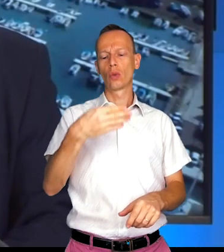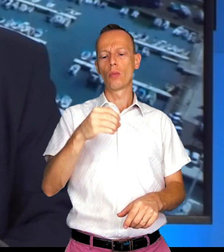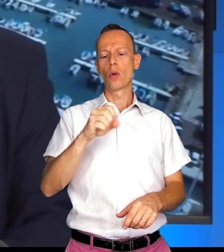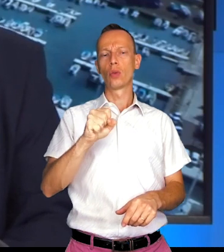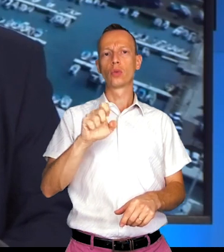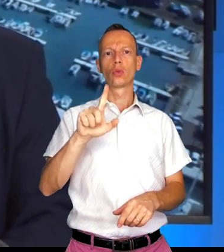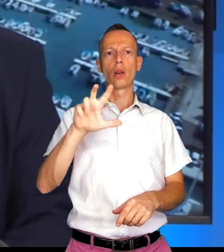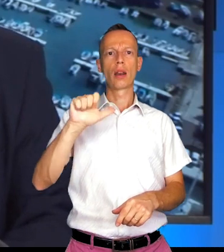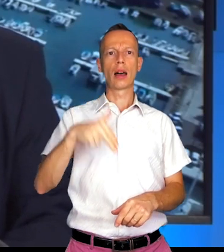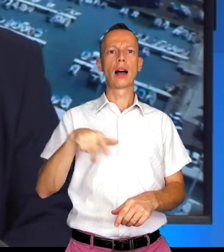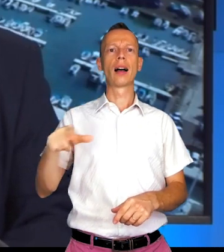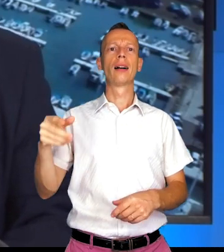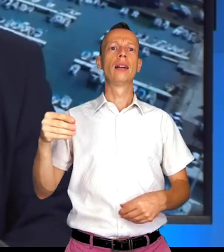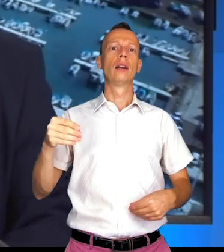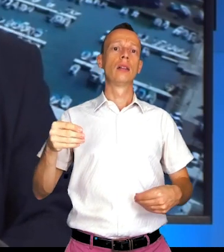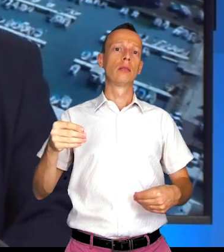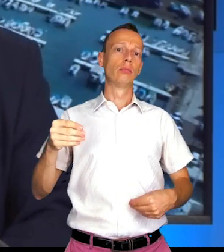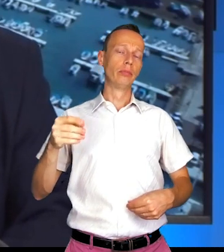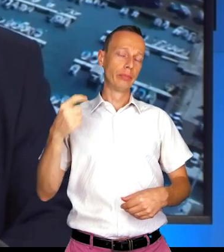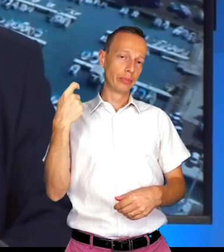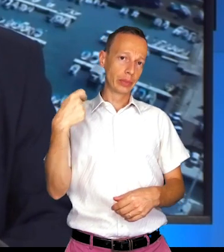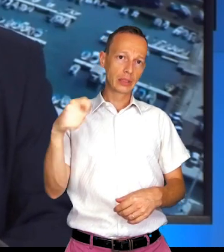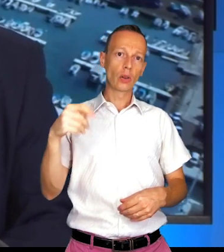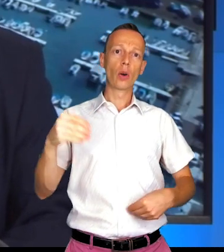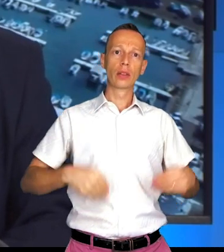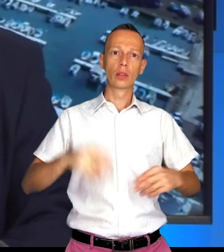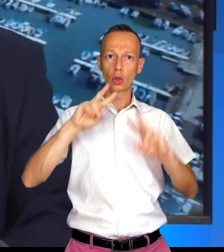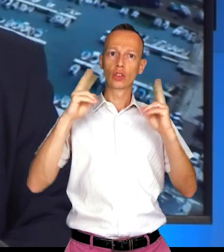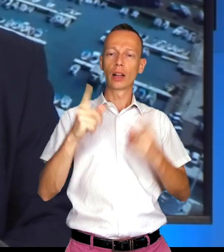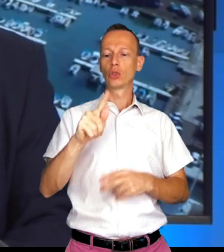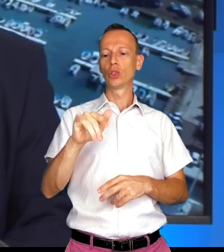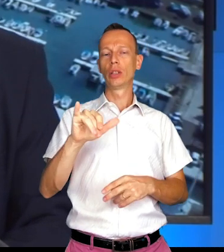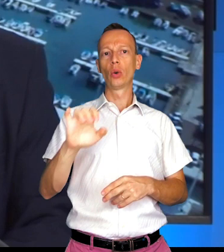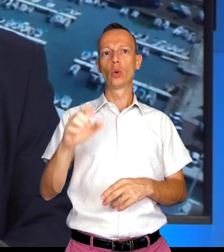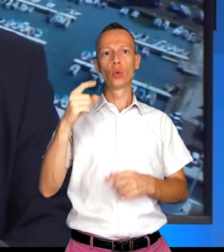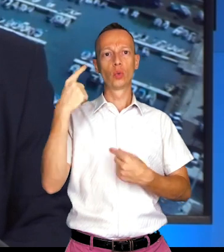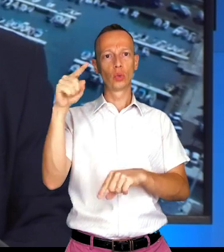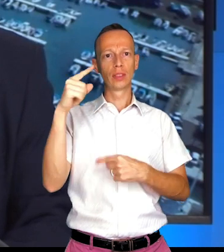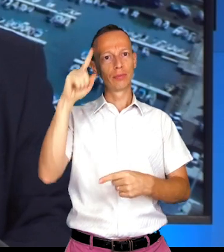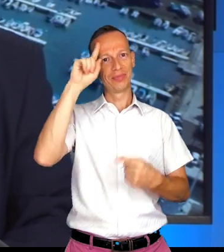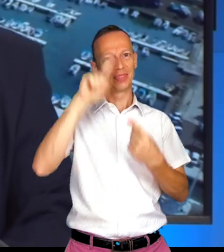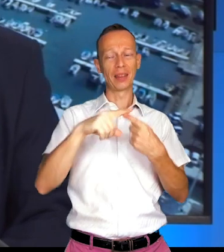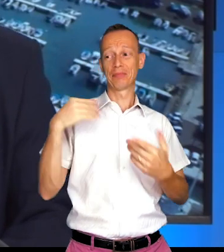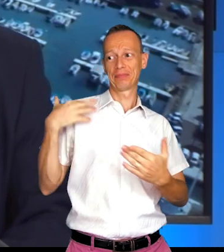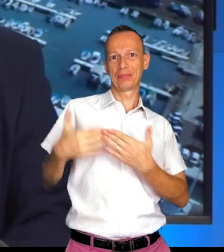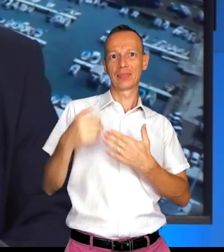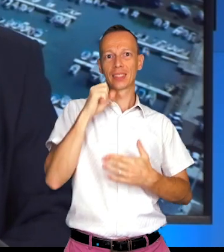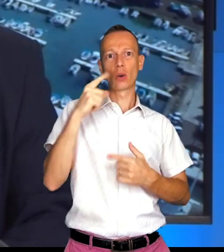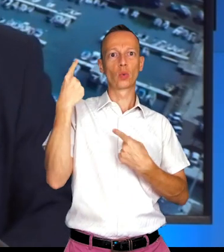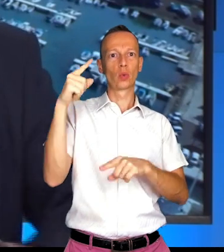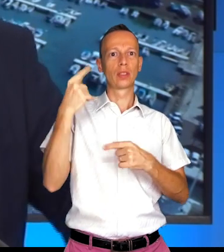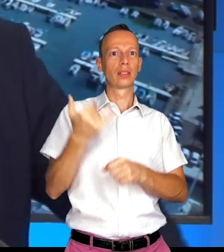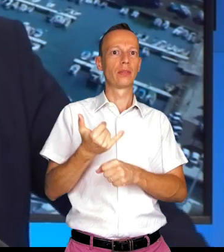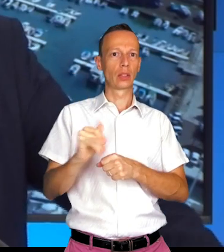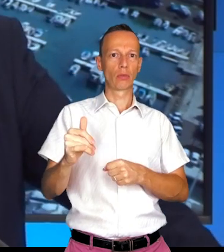Nos amis ont reçu Jean-Marc Mosselin, président, directeur général du GIE Tourisme, dans le cadre du salon de tourisme